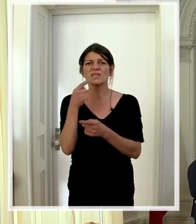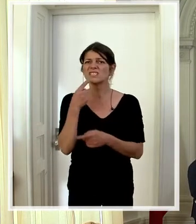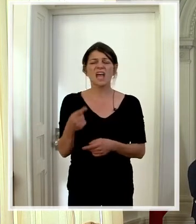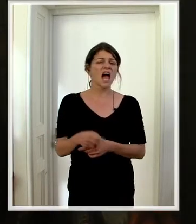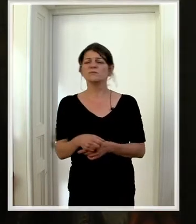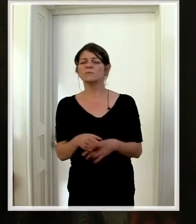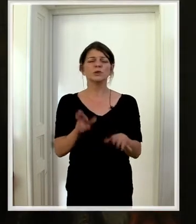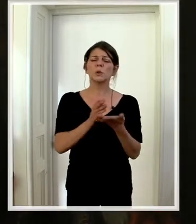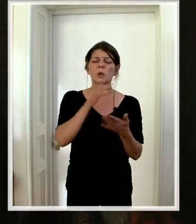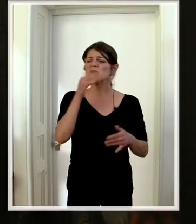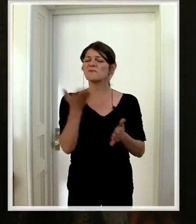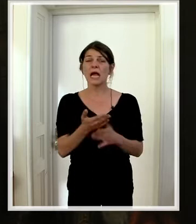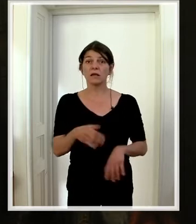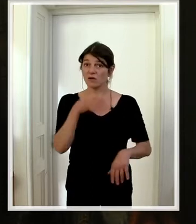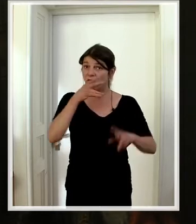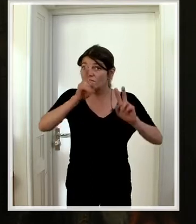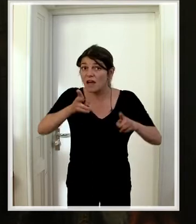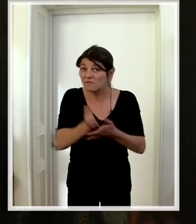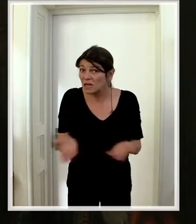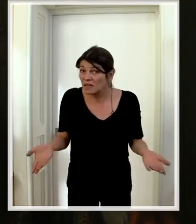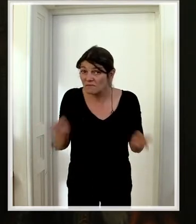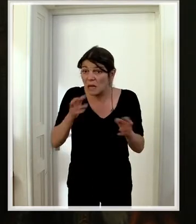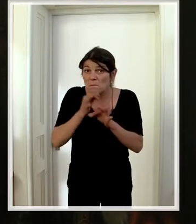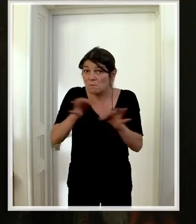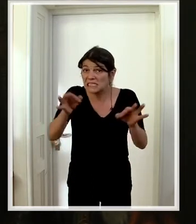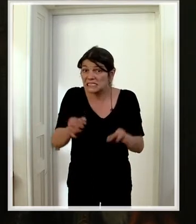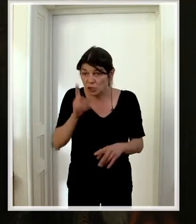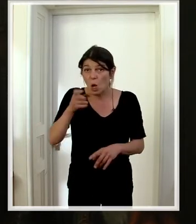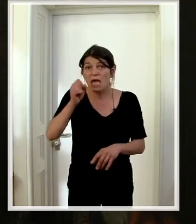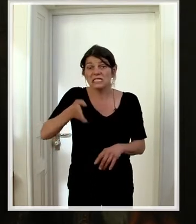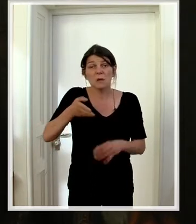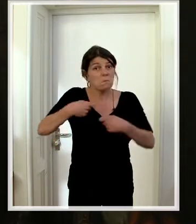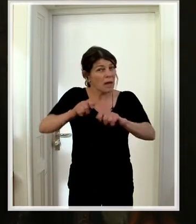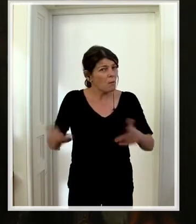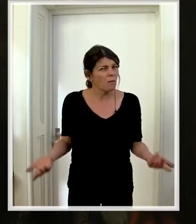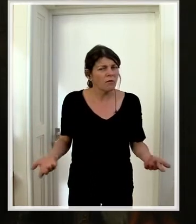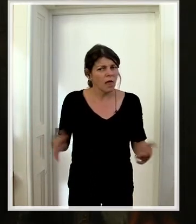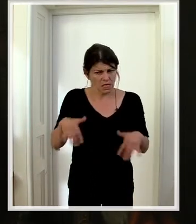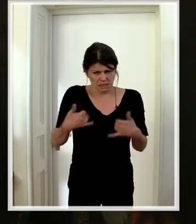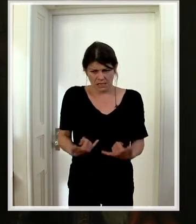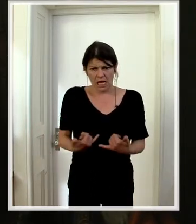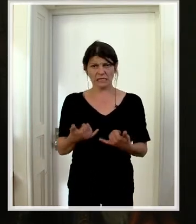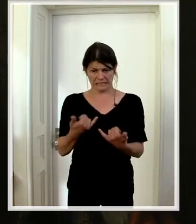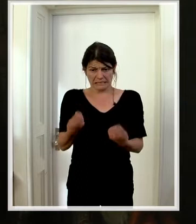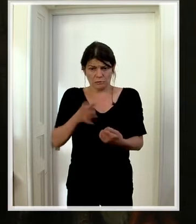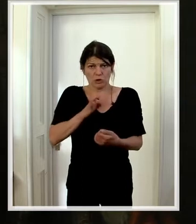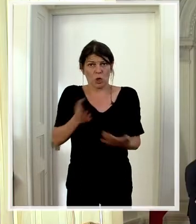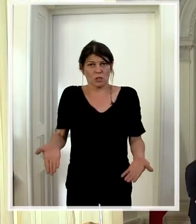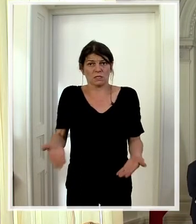nicht parat. Die Frage ist, wann ist es denn parat? Wann ist es denn besser, eine S-Bahn zu bauen, als jetzt, wo die Chance da ist?